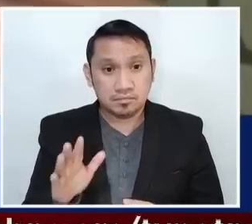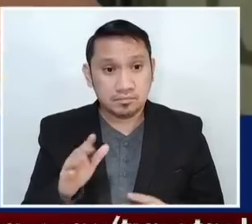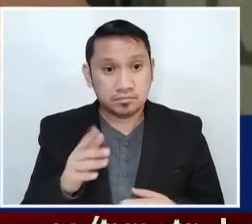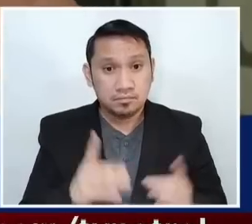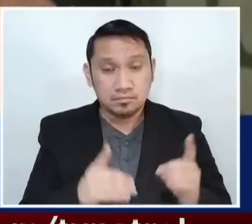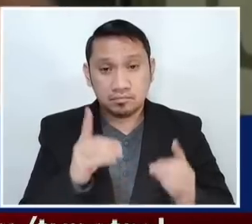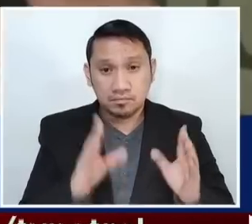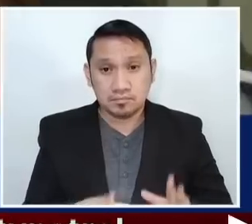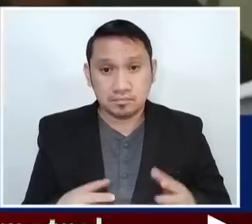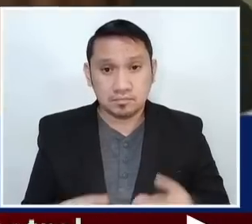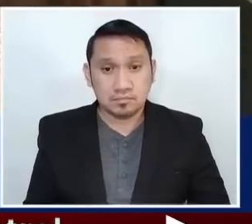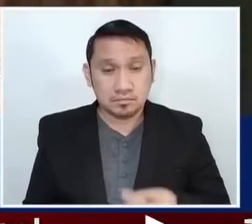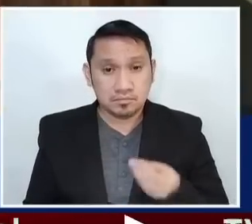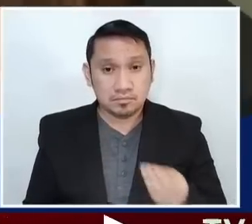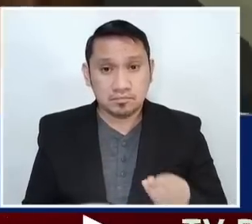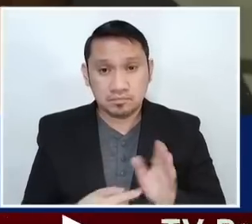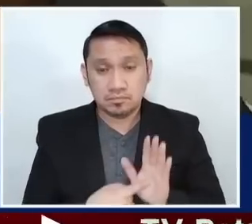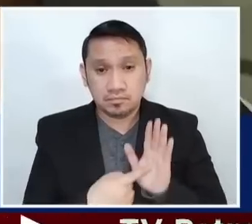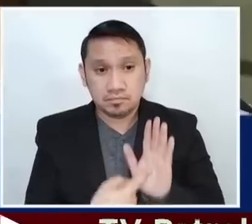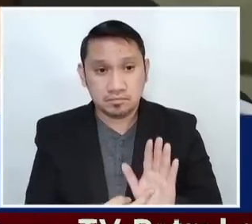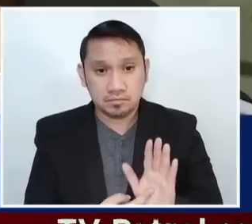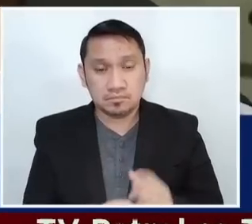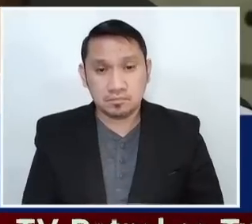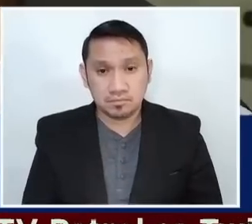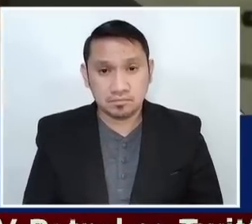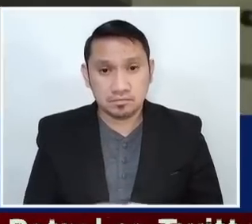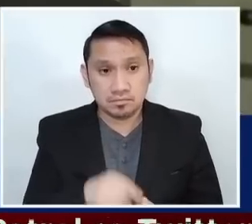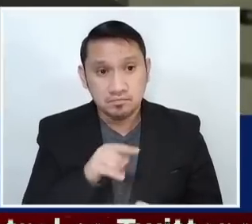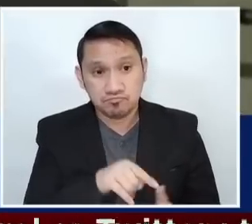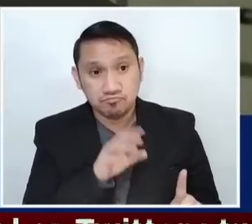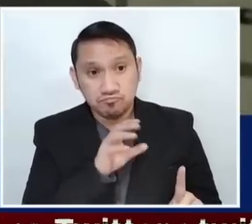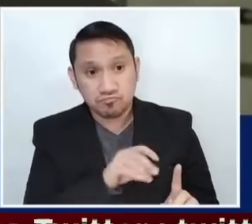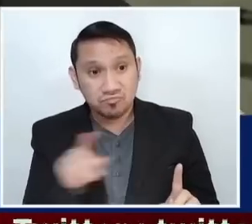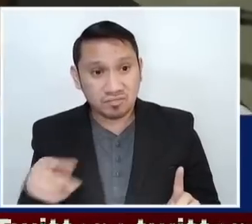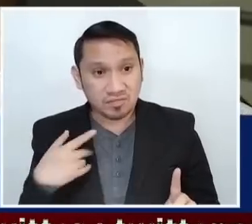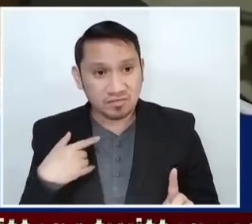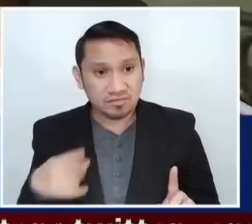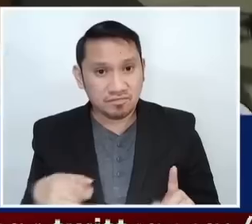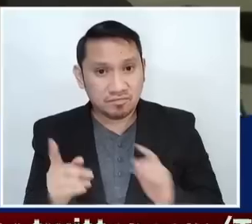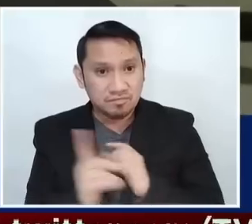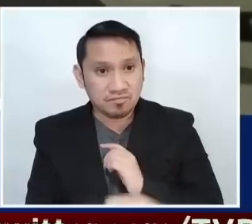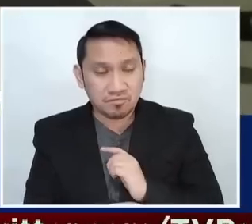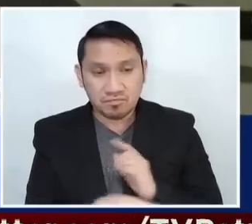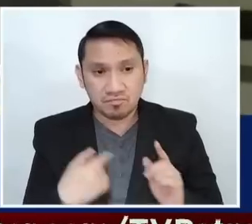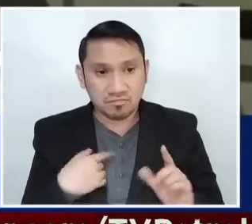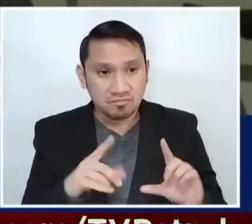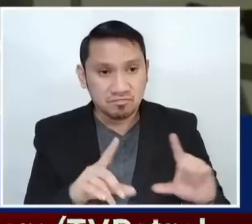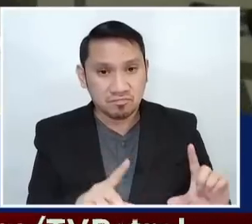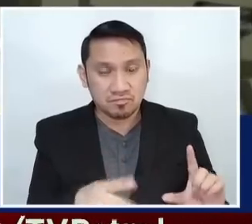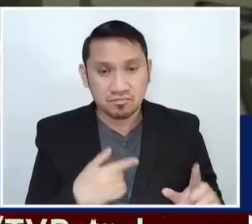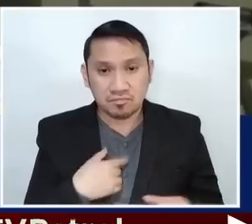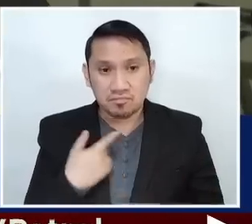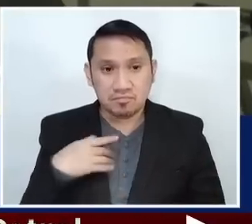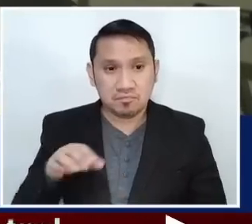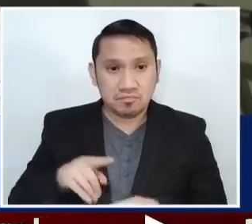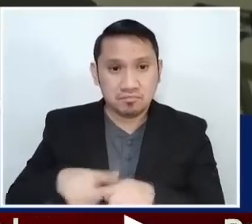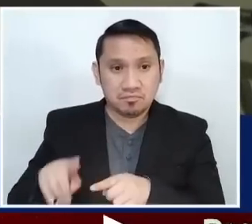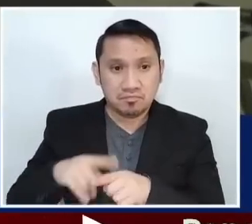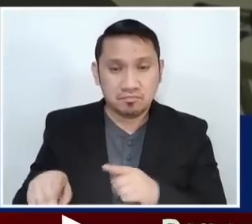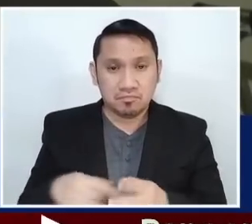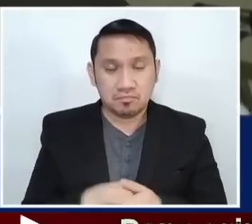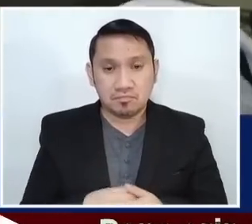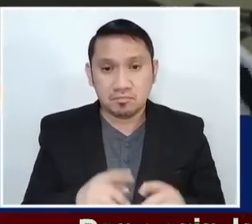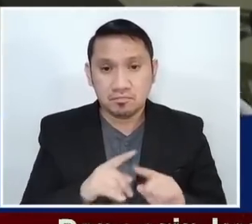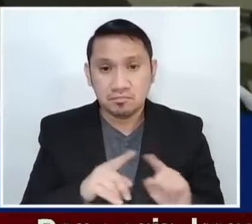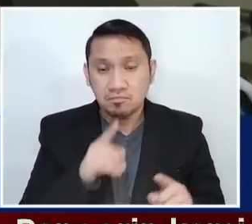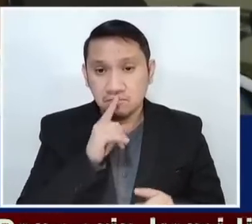kapag binigay ho na, pag pinakita kong huli, eto huli mo, anong gagawin natin dito? Ma'am, maghuhulog po ako. Pero sa